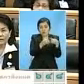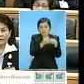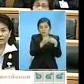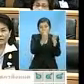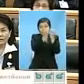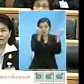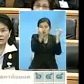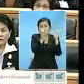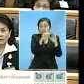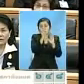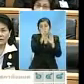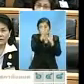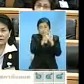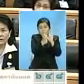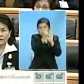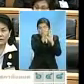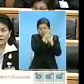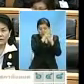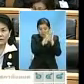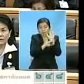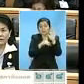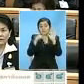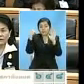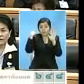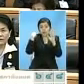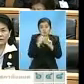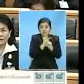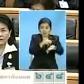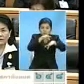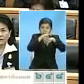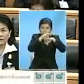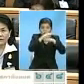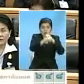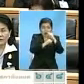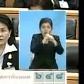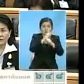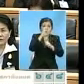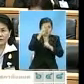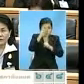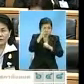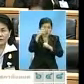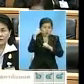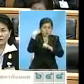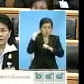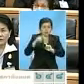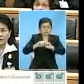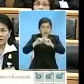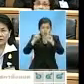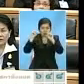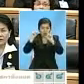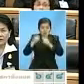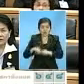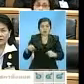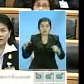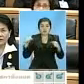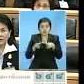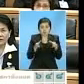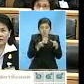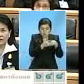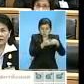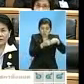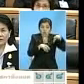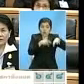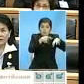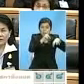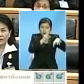ซึ่งองค์กรอื่นๆปรากฏว่ามีวาระในการดำรงตำแหน่งแค่เพียง6ปีแต่องค์กรตามรัฐธรรมนูญ2องค์กรที่มีอำนาจม